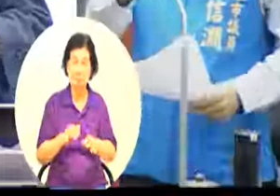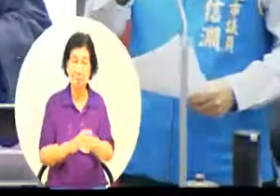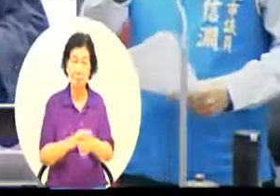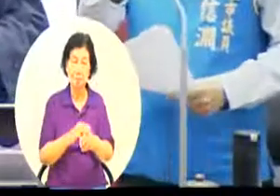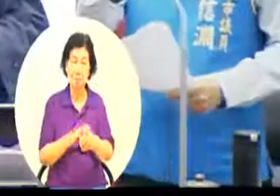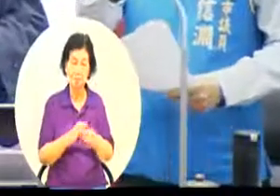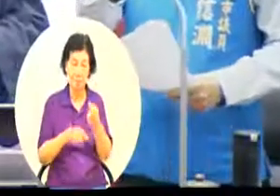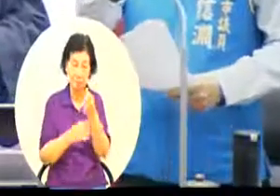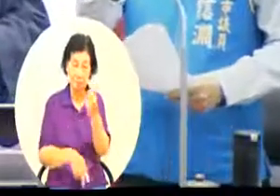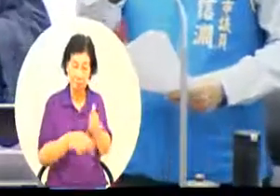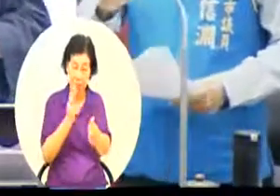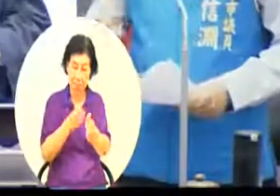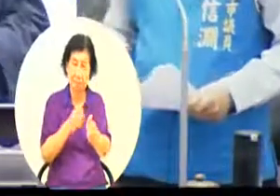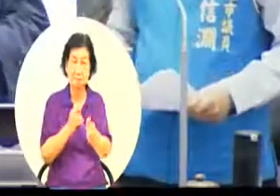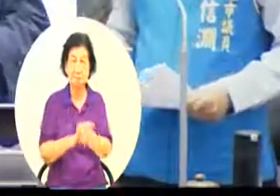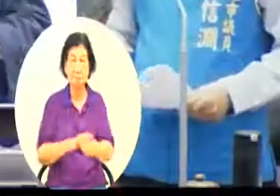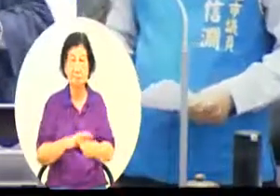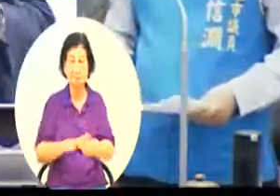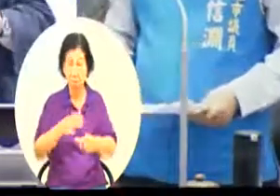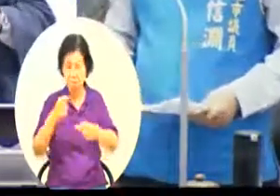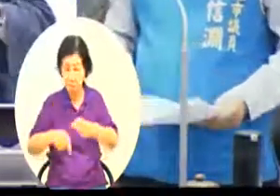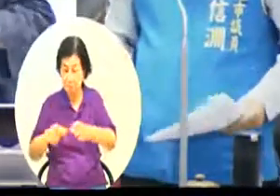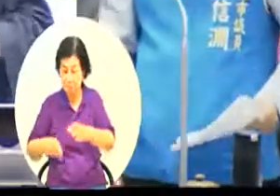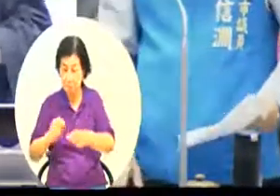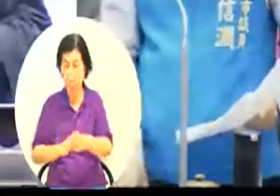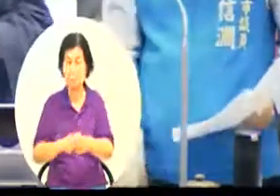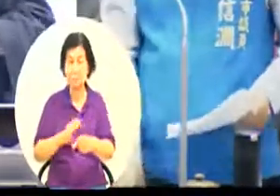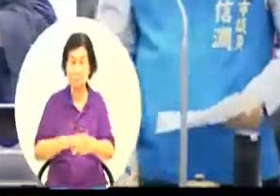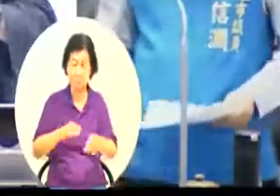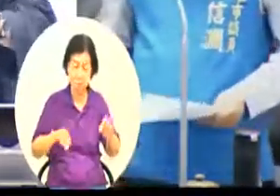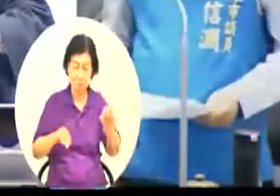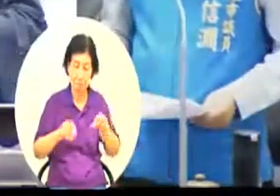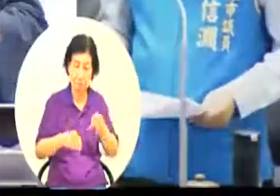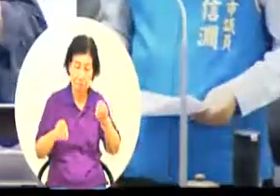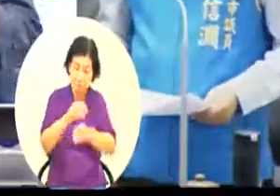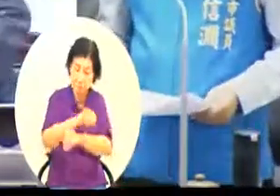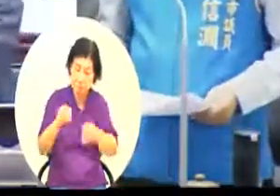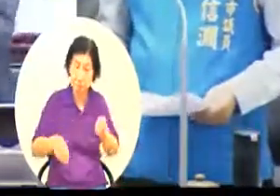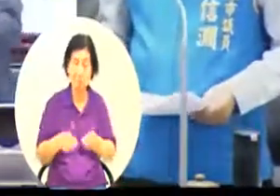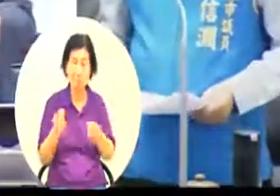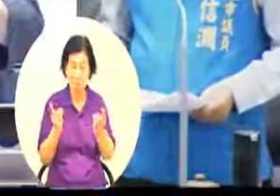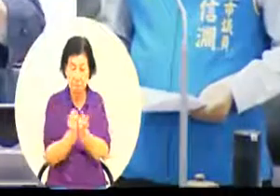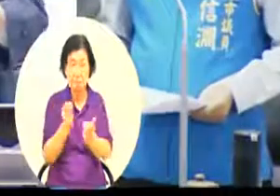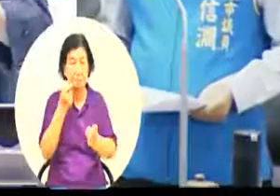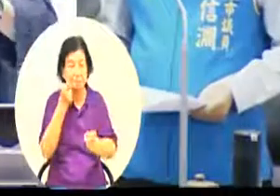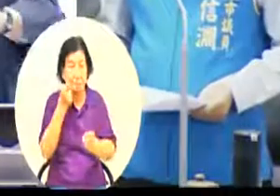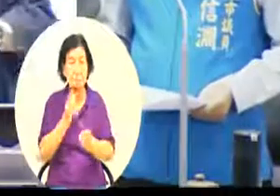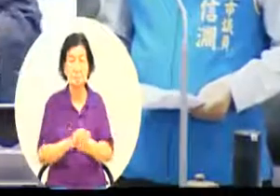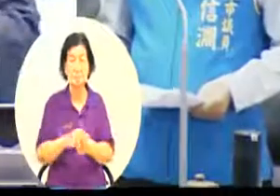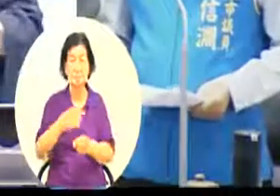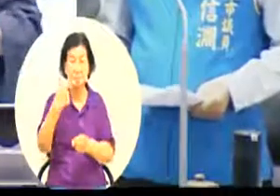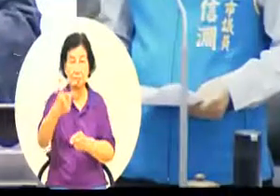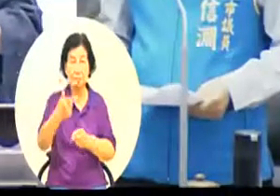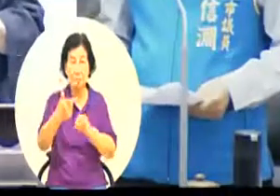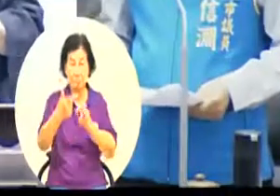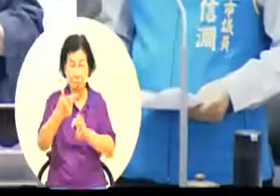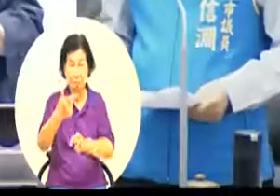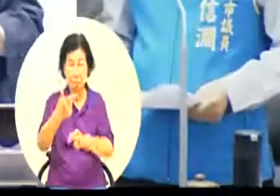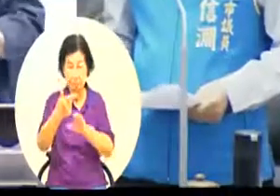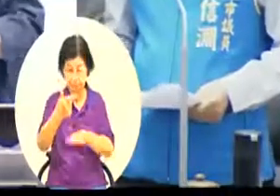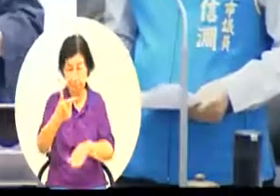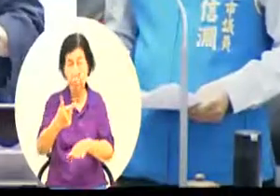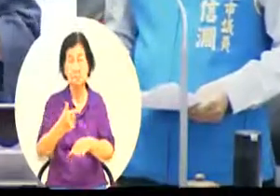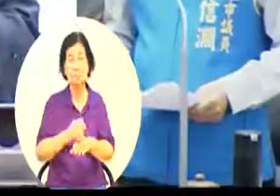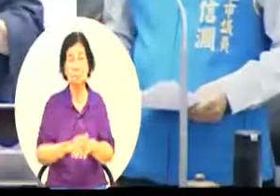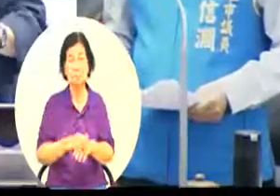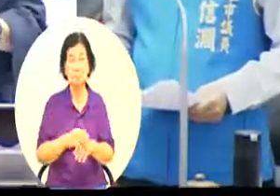业在调试上有困难，所以在整个六月底会重新那整个中央对这些法